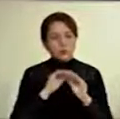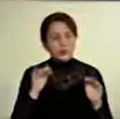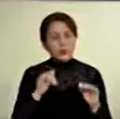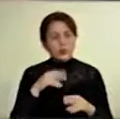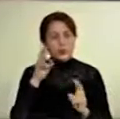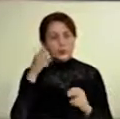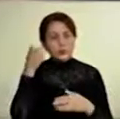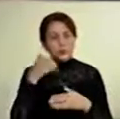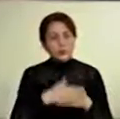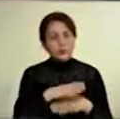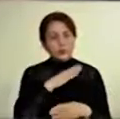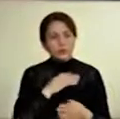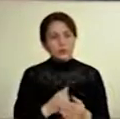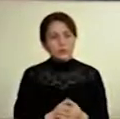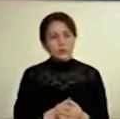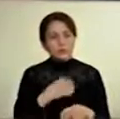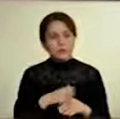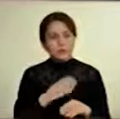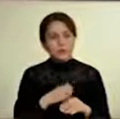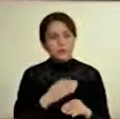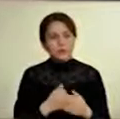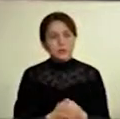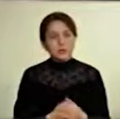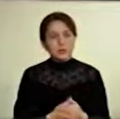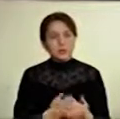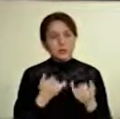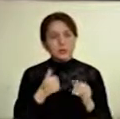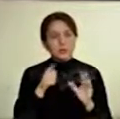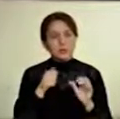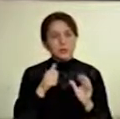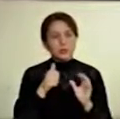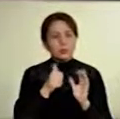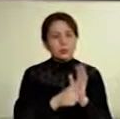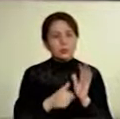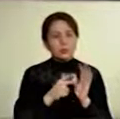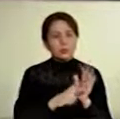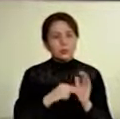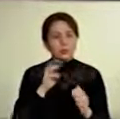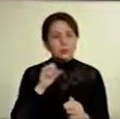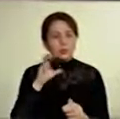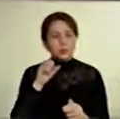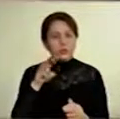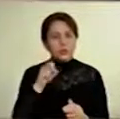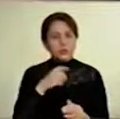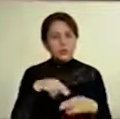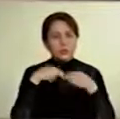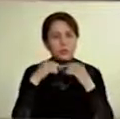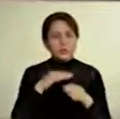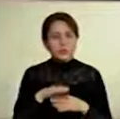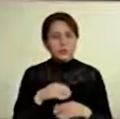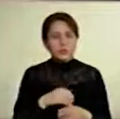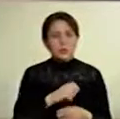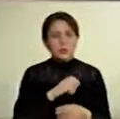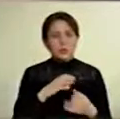sizga tushunarli bo'lyaptimi? Barakalla. Endi 668-chi masalaga e'tibor qiling. Ya'ni